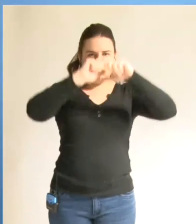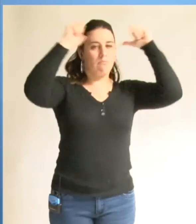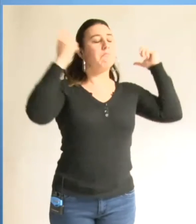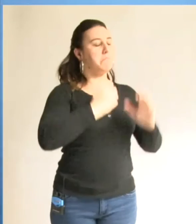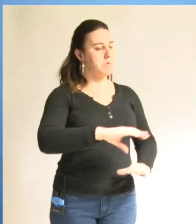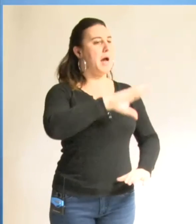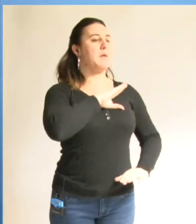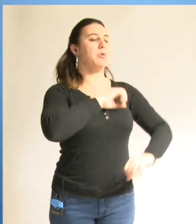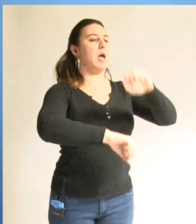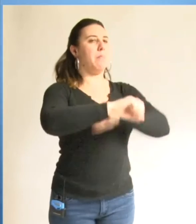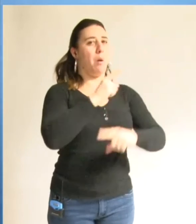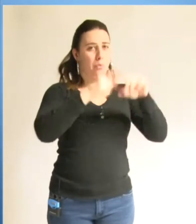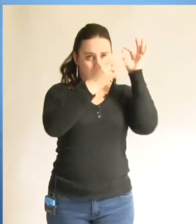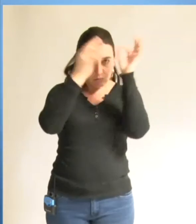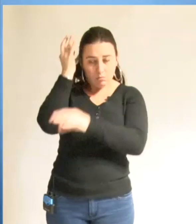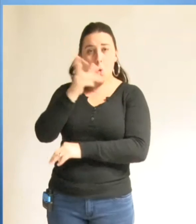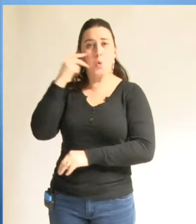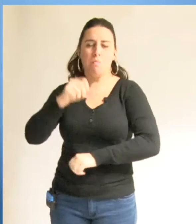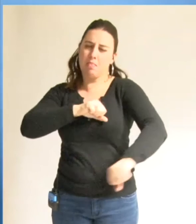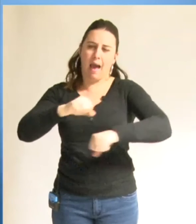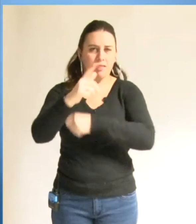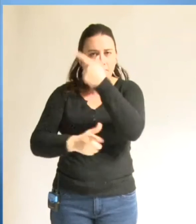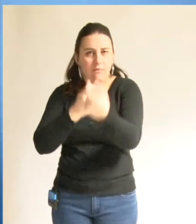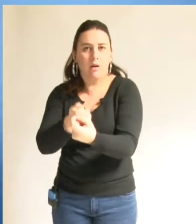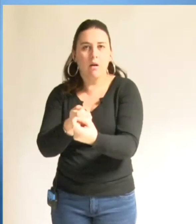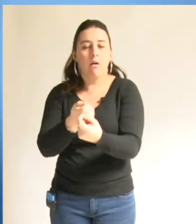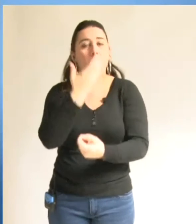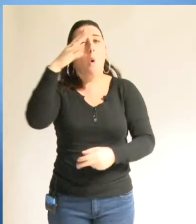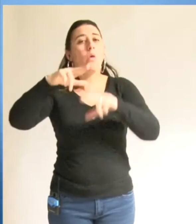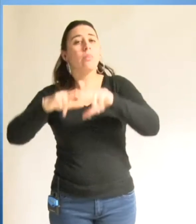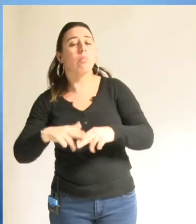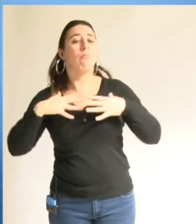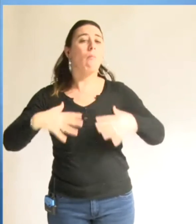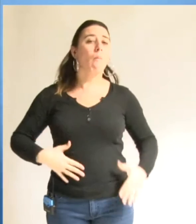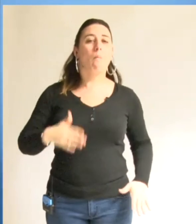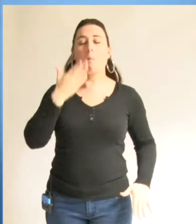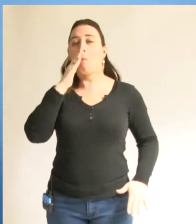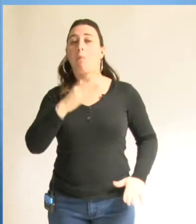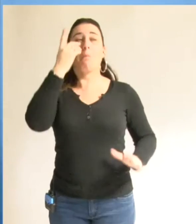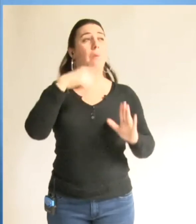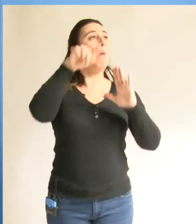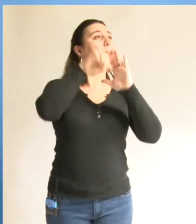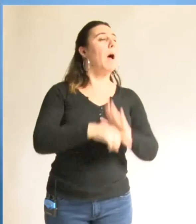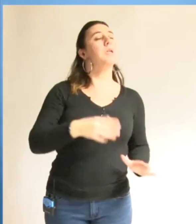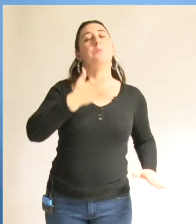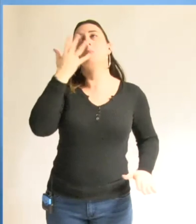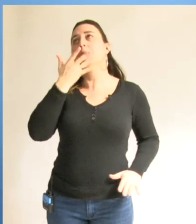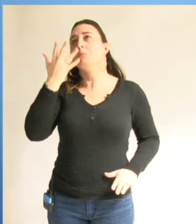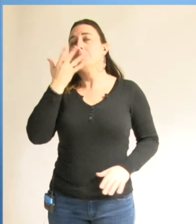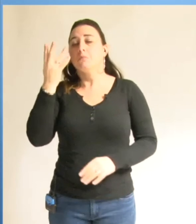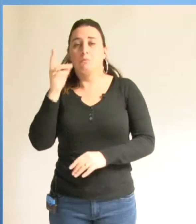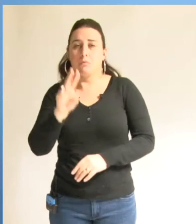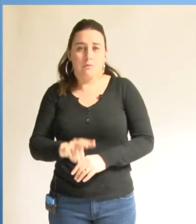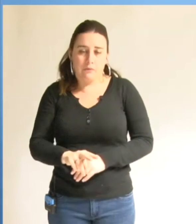responsable et humainement active. Le reste, les postures de principe, eh bien, je pense